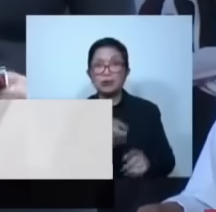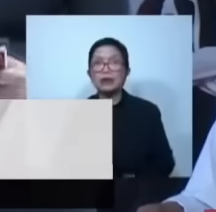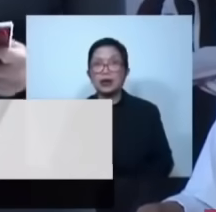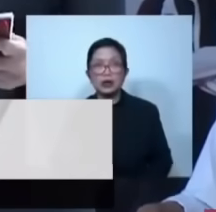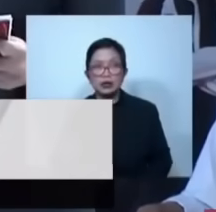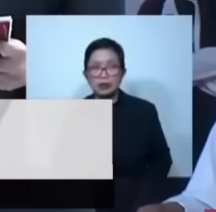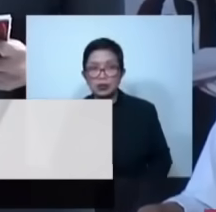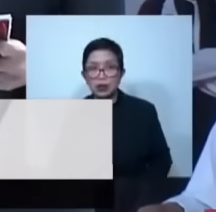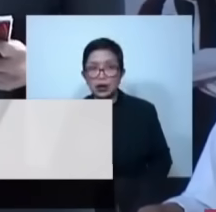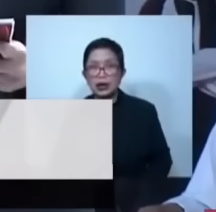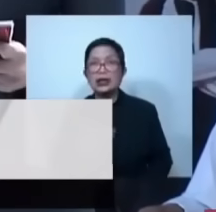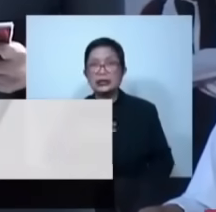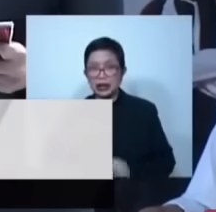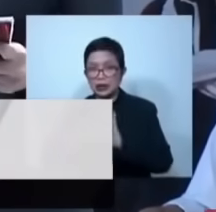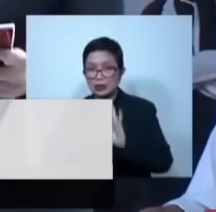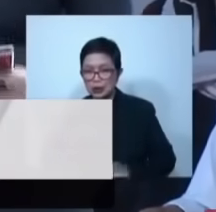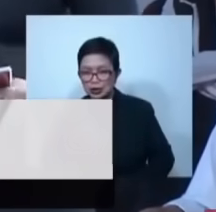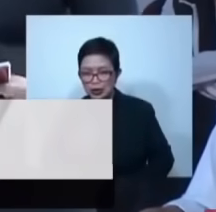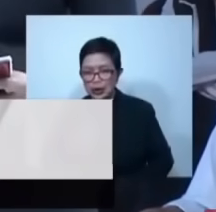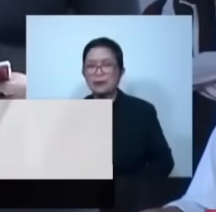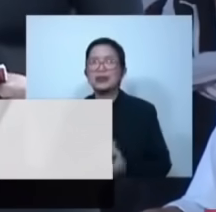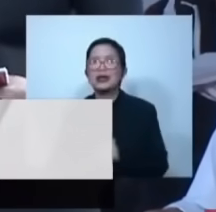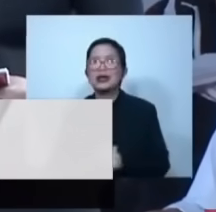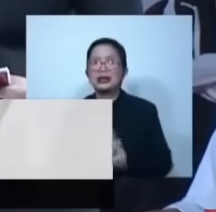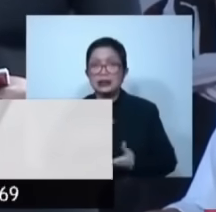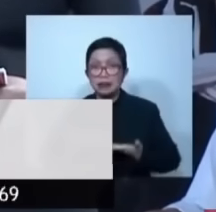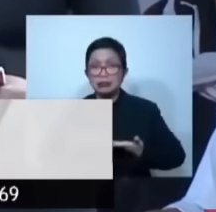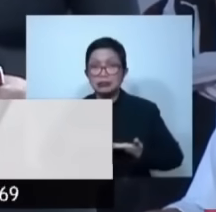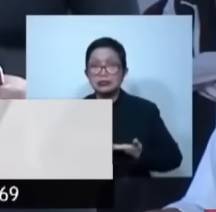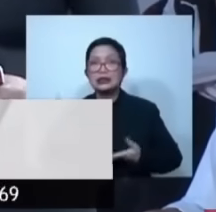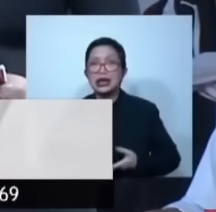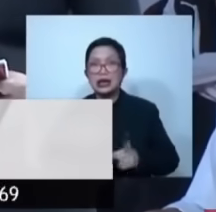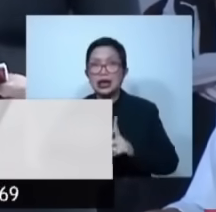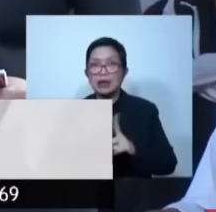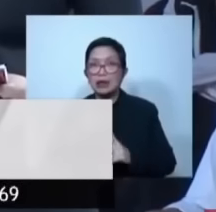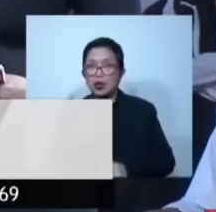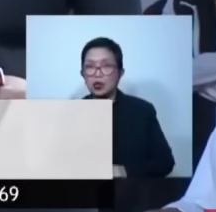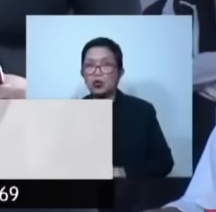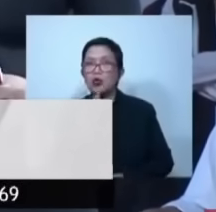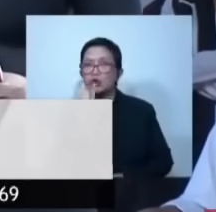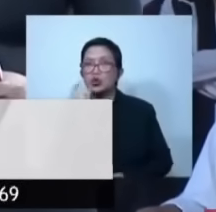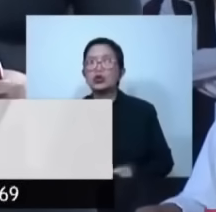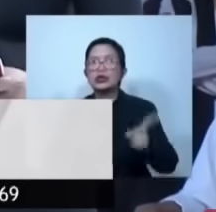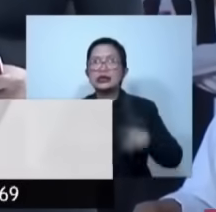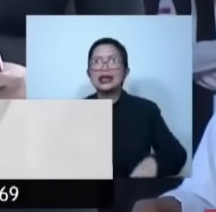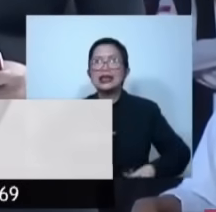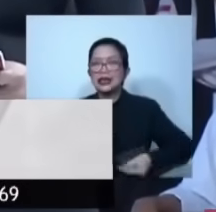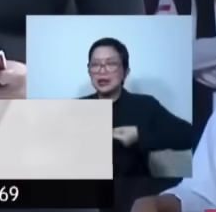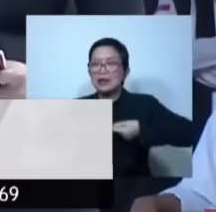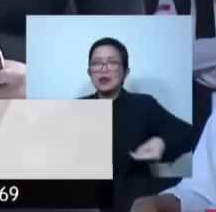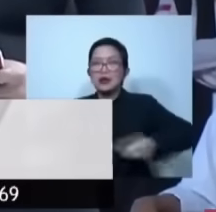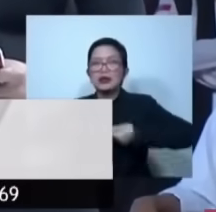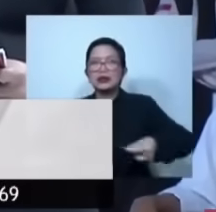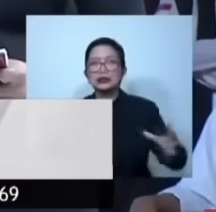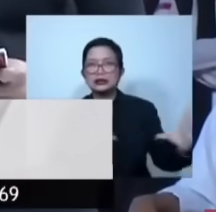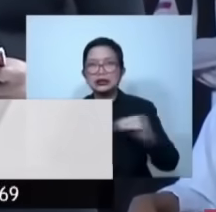diberikan amanah oleh komisi pembeliaan umum Republik Indonesia untuk memimpin atau menjadi moderator dalam debat